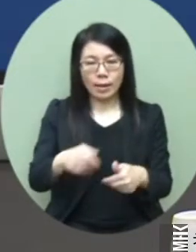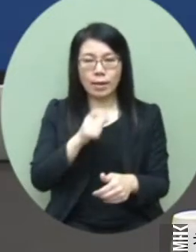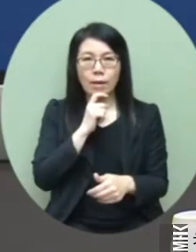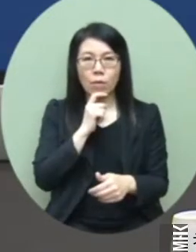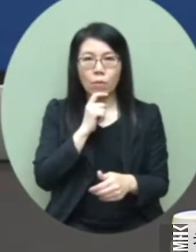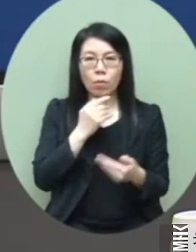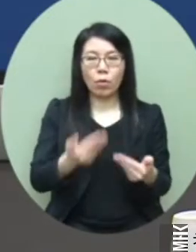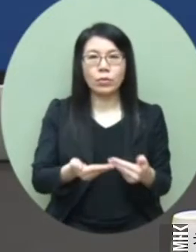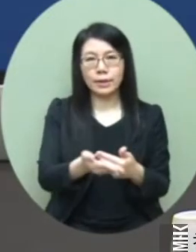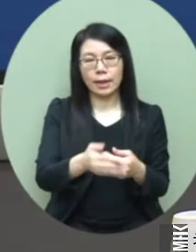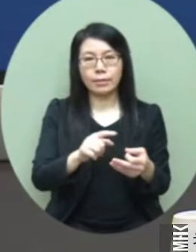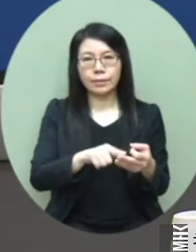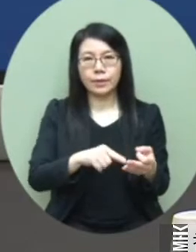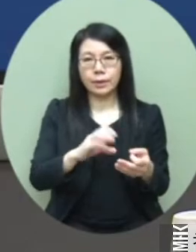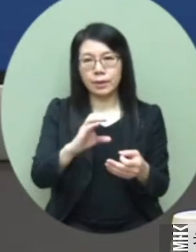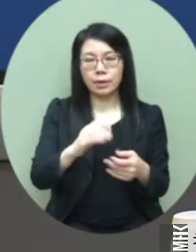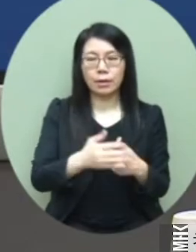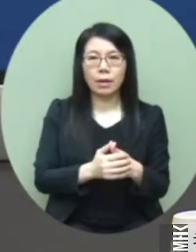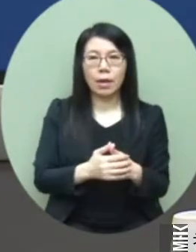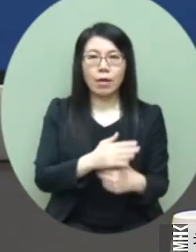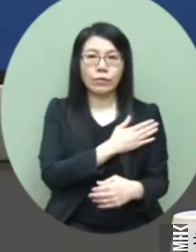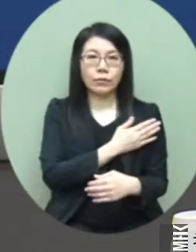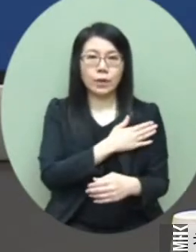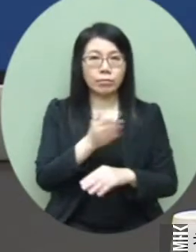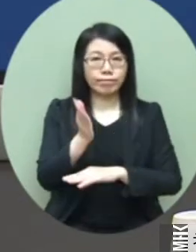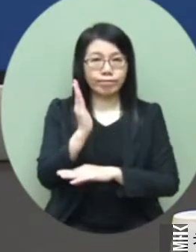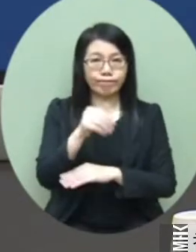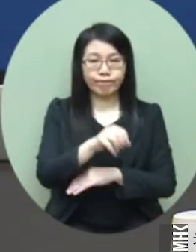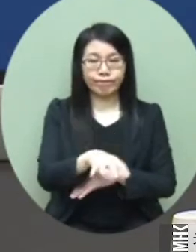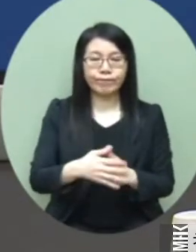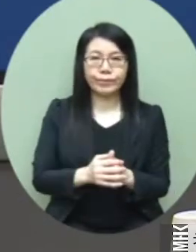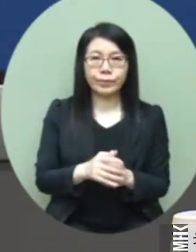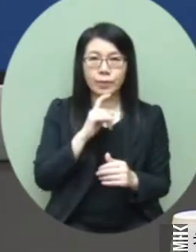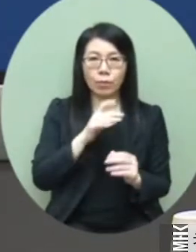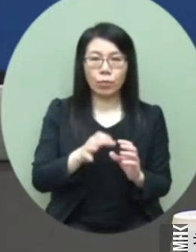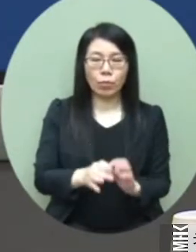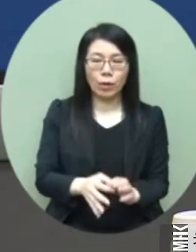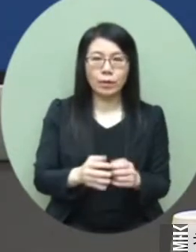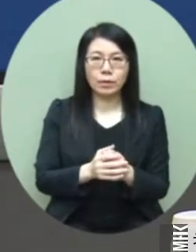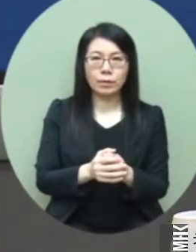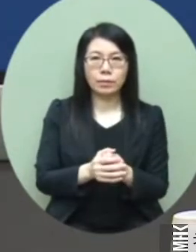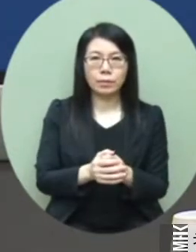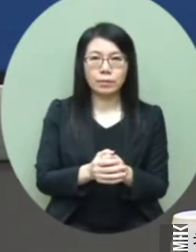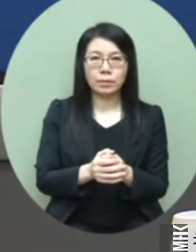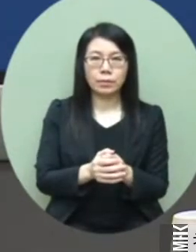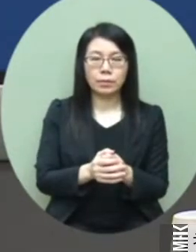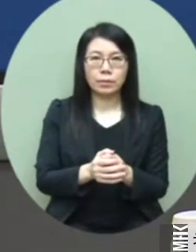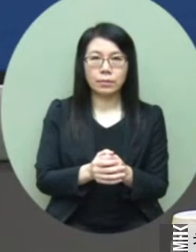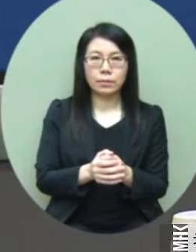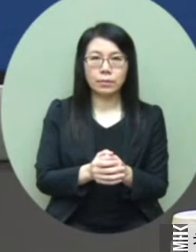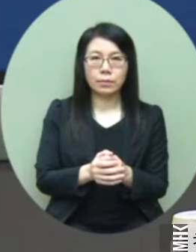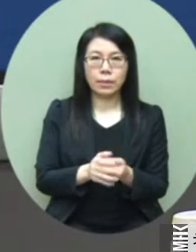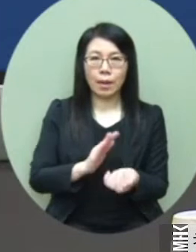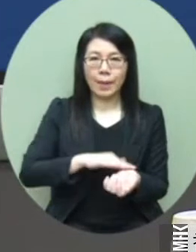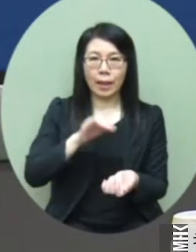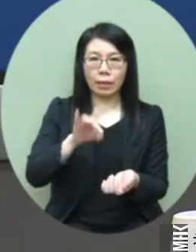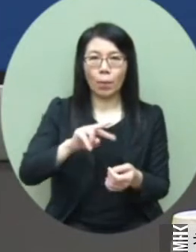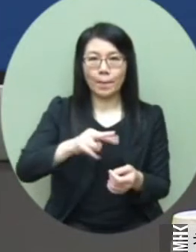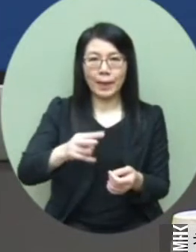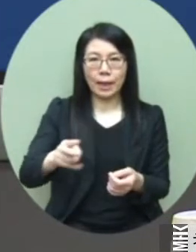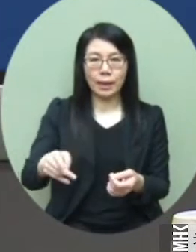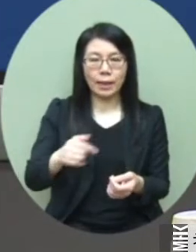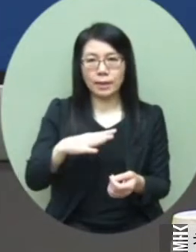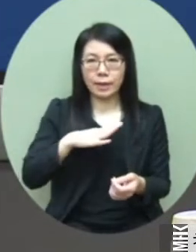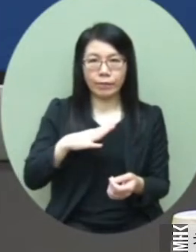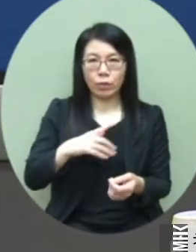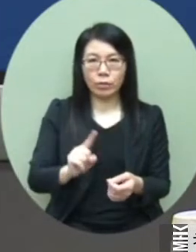陈局长讲讲这个有关于这个病毒变种的情况。 好，谢谢行政长